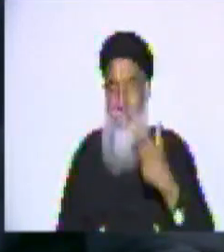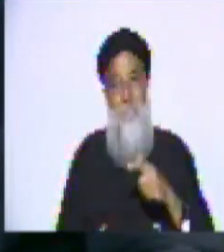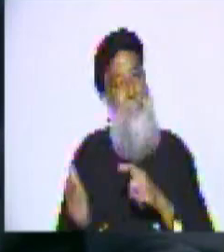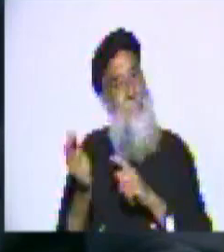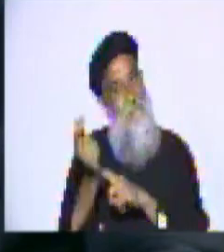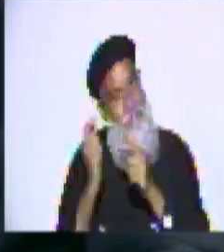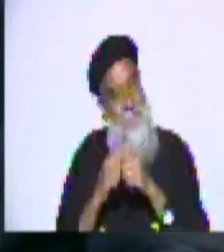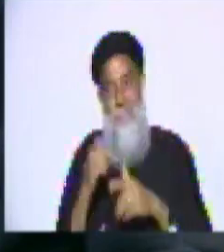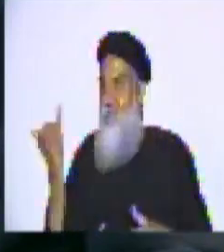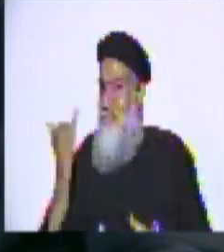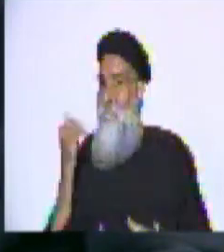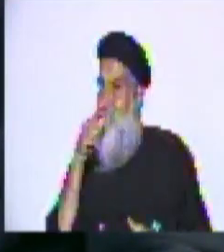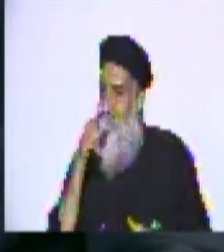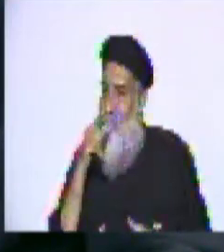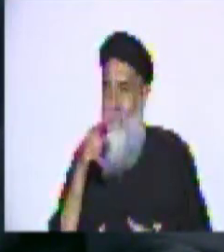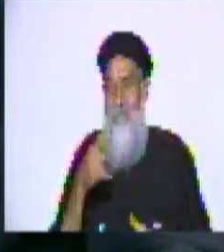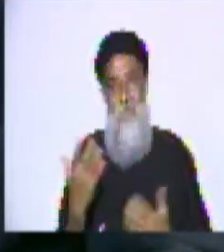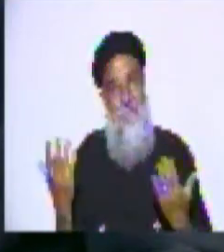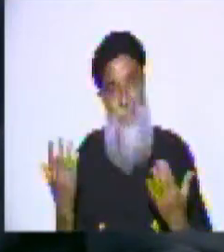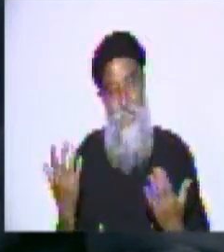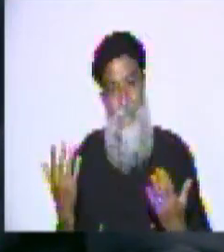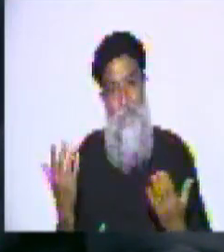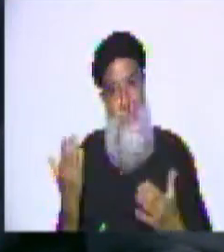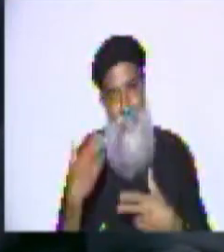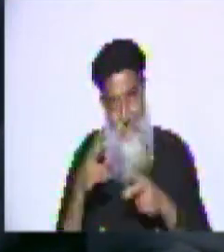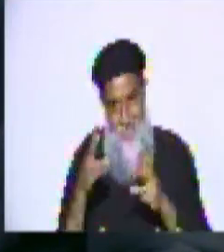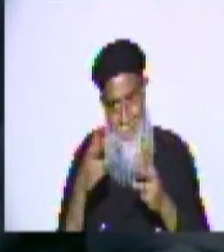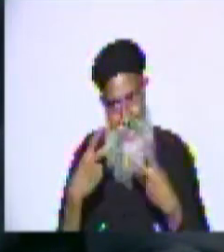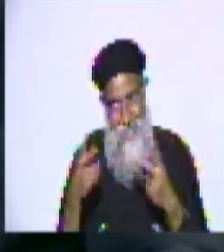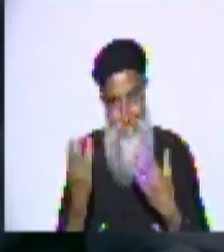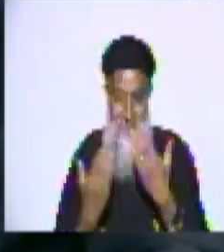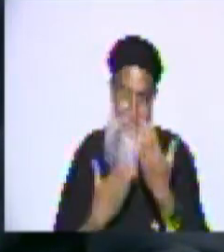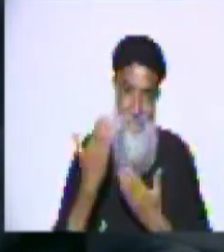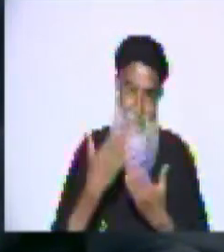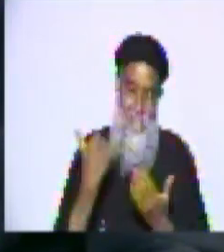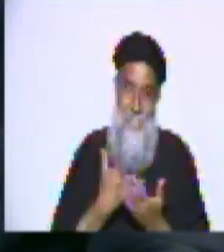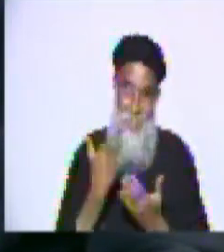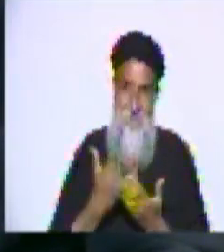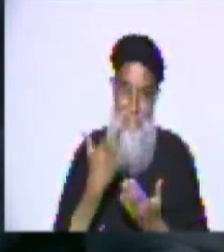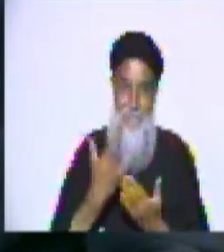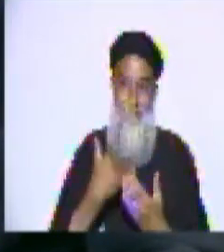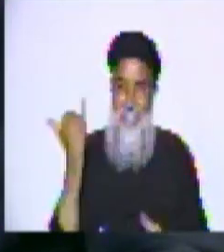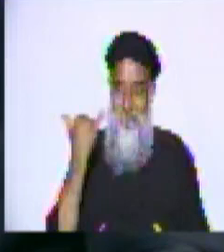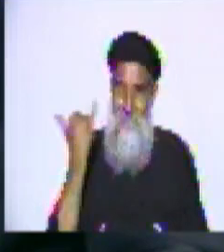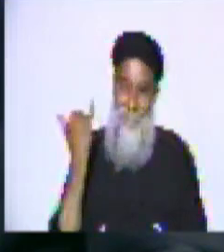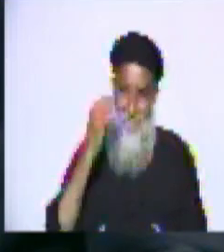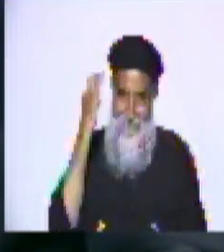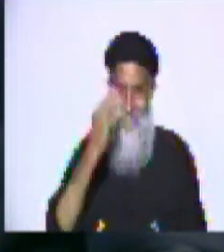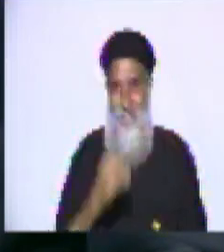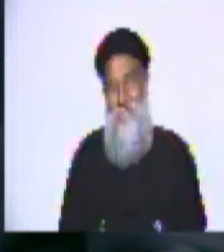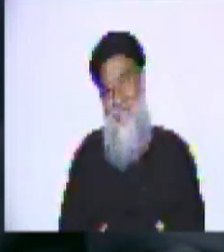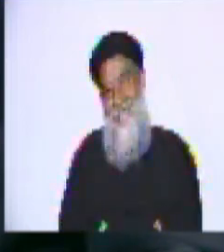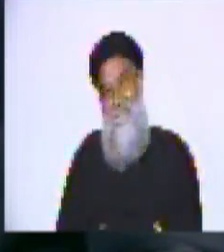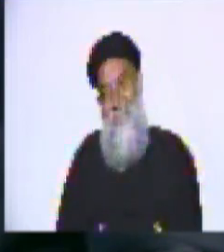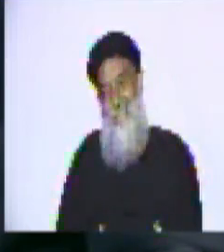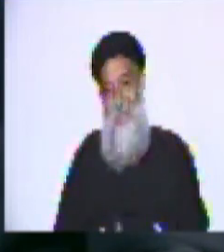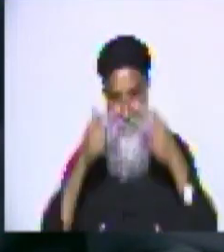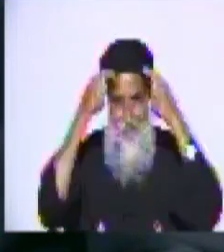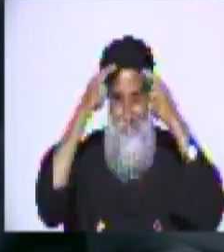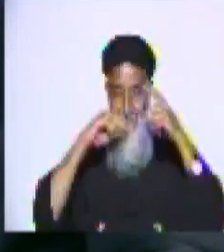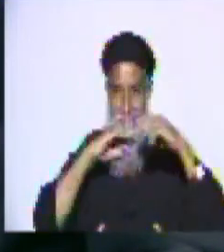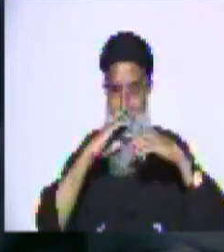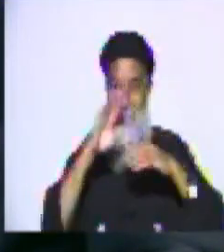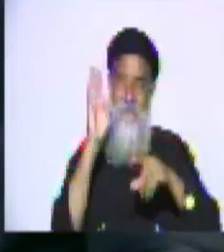اهتم بالعقيدة ولا لا. يعني كلام مهم جدا ننصت إليه ونسمع من سيدنا من فم